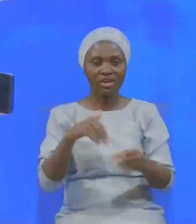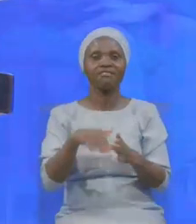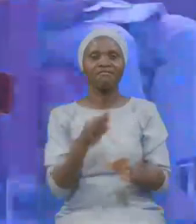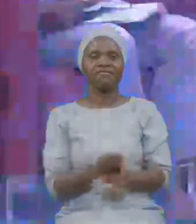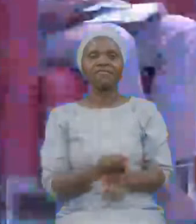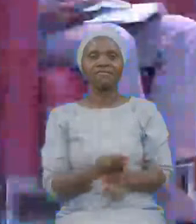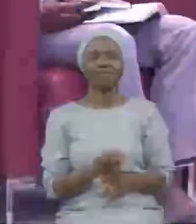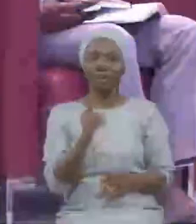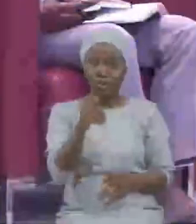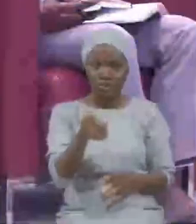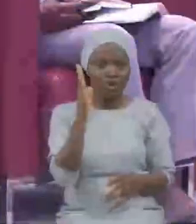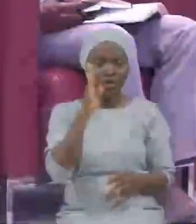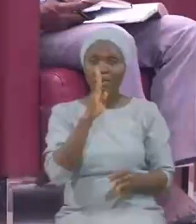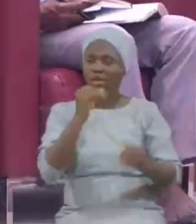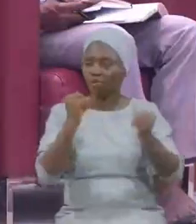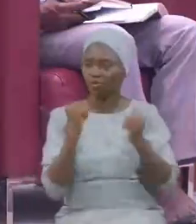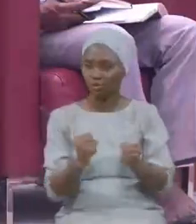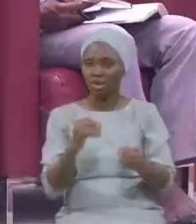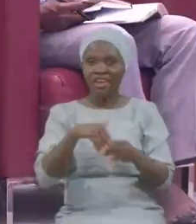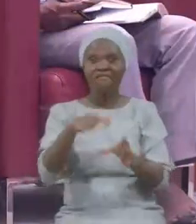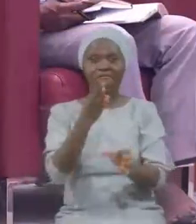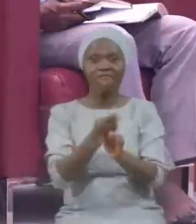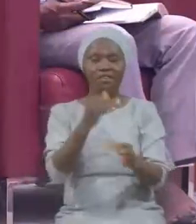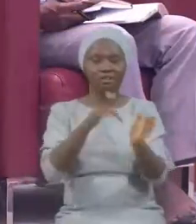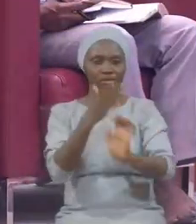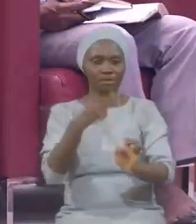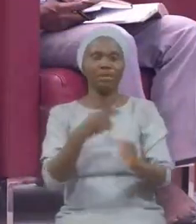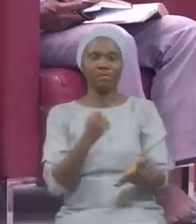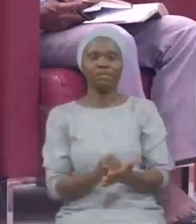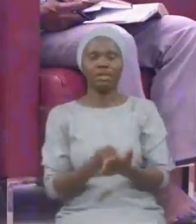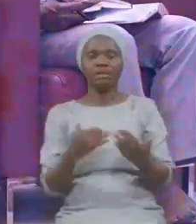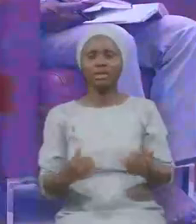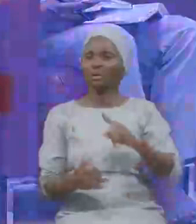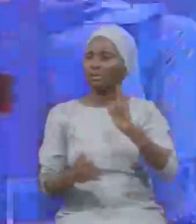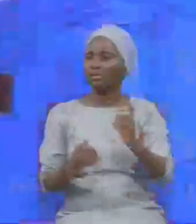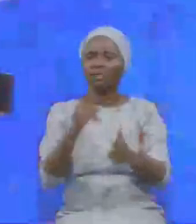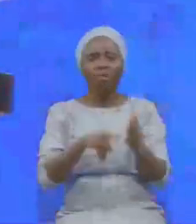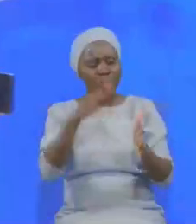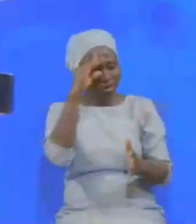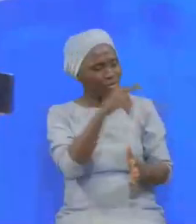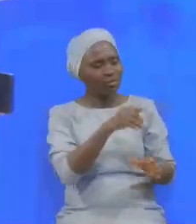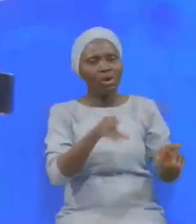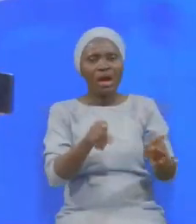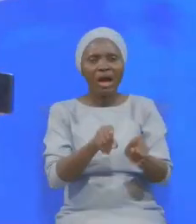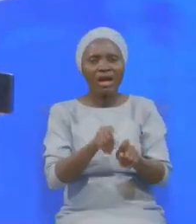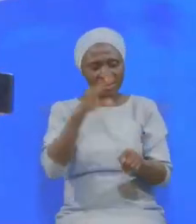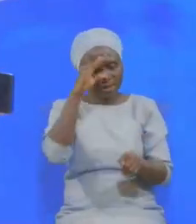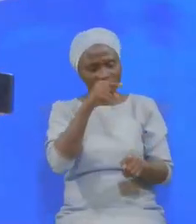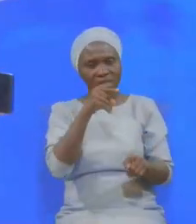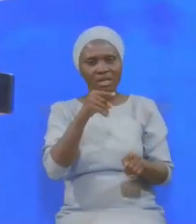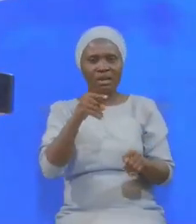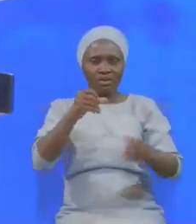serez fortifié par la foi au nom de Jésus. Qu'est-ce qu'il a fait? Lorsqu'il fut fortifié par la foi, il donnait